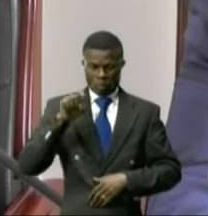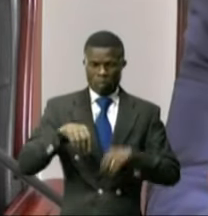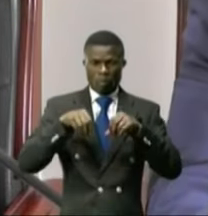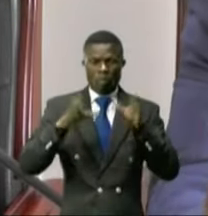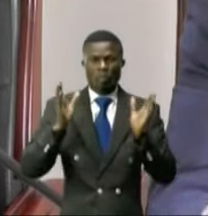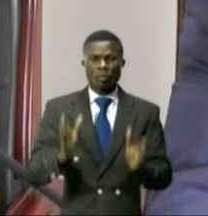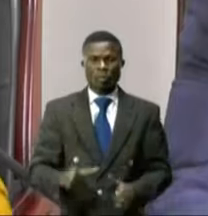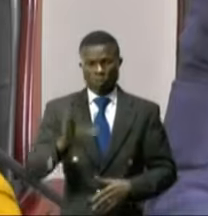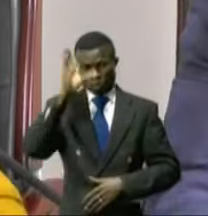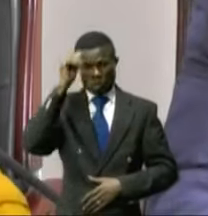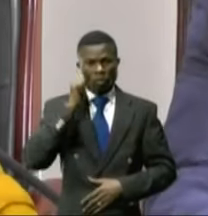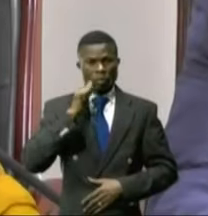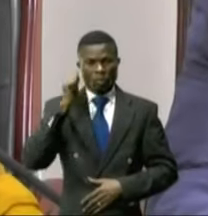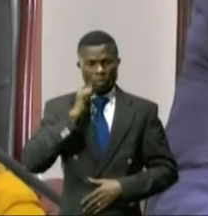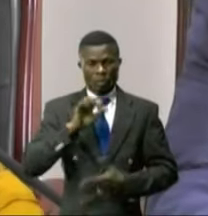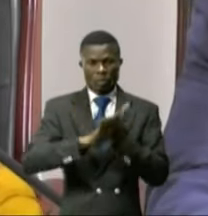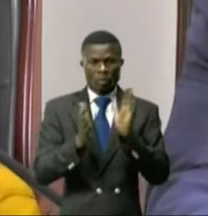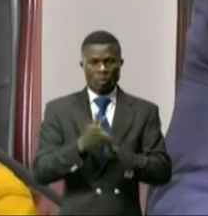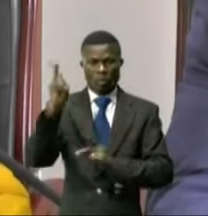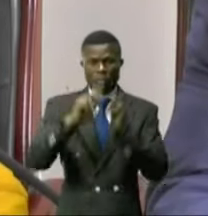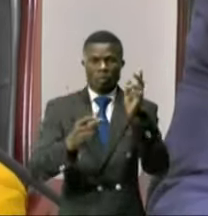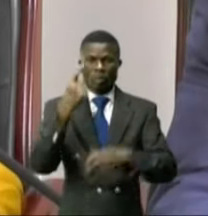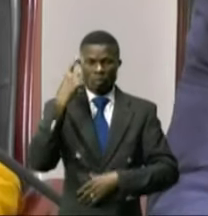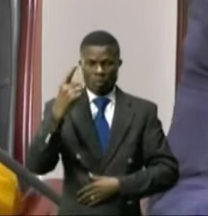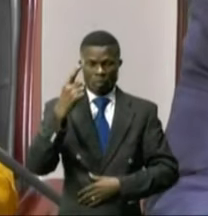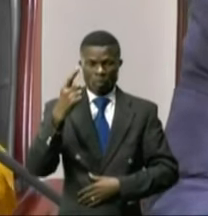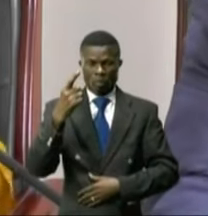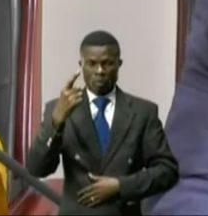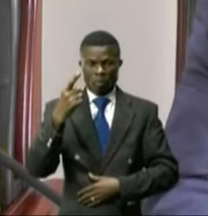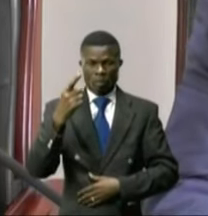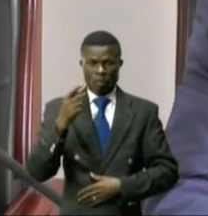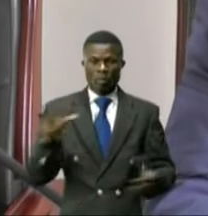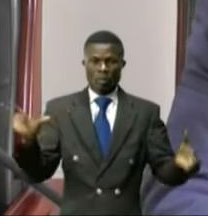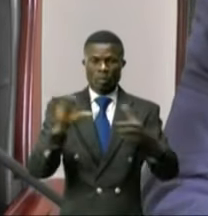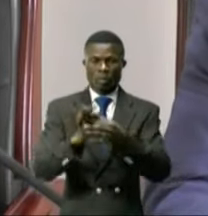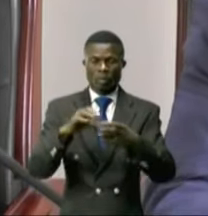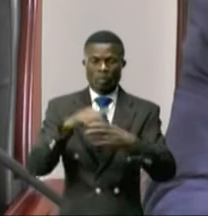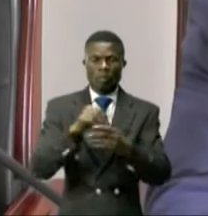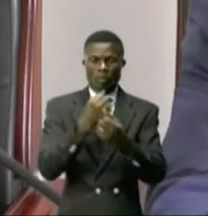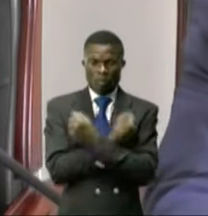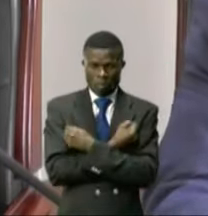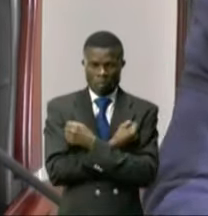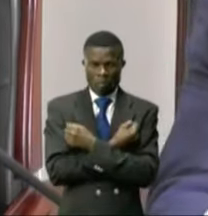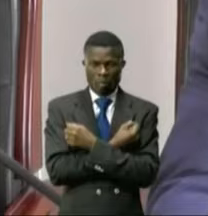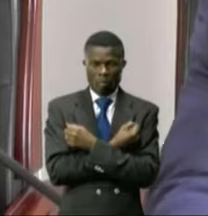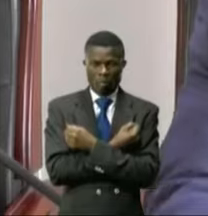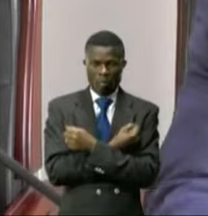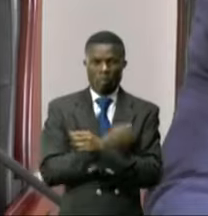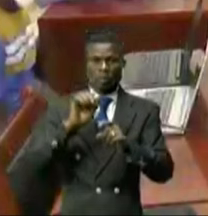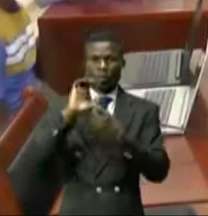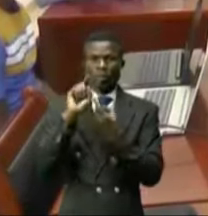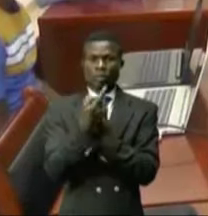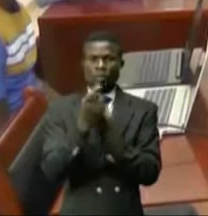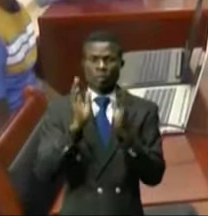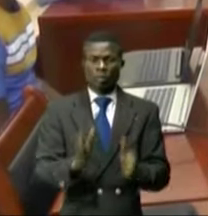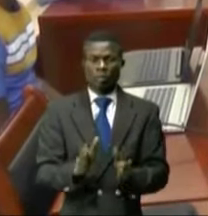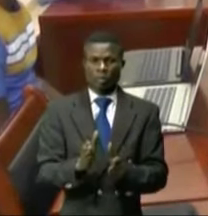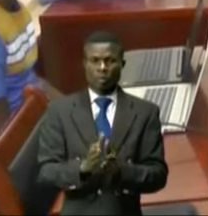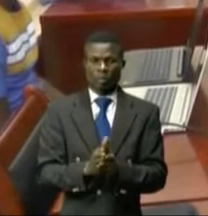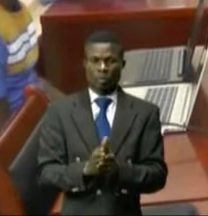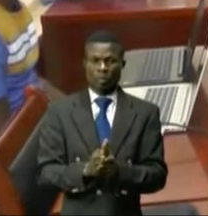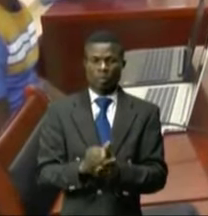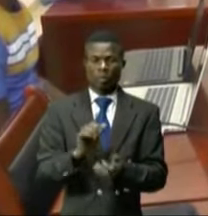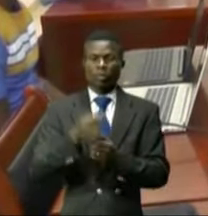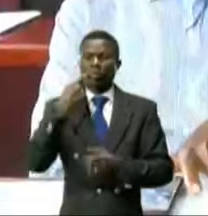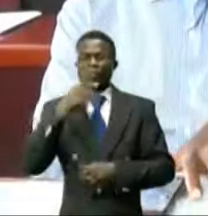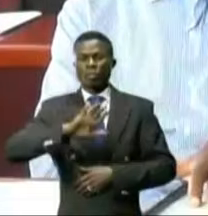Congolais soient un seul peuple, se réconcilient dans l'amour, qu'on n'ait pas de tribalisme, qu'on n'ait pas quatre, les